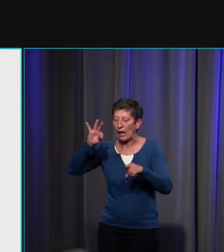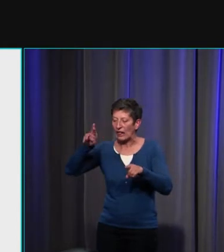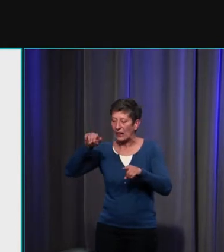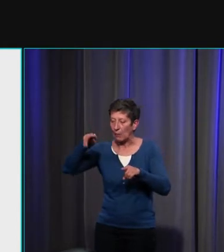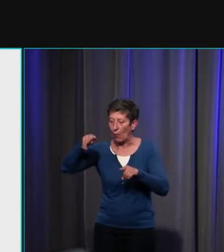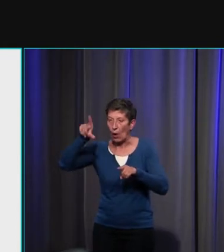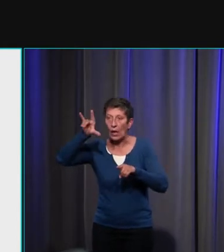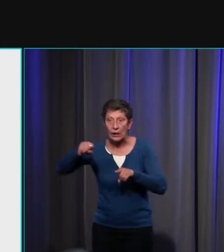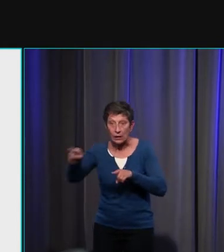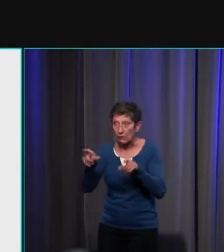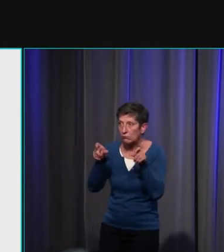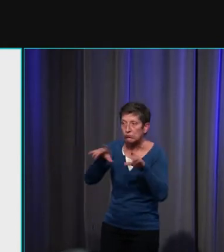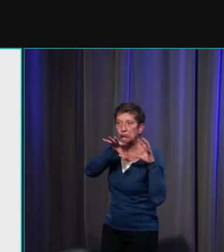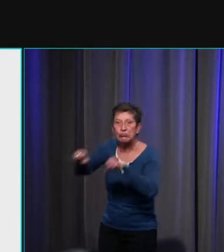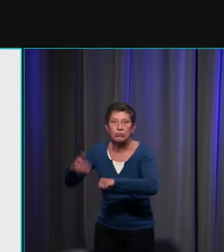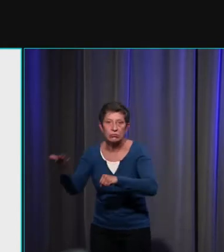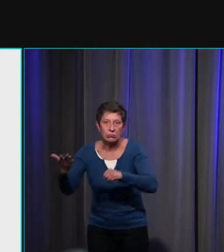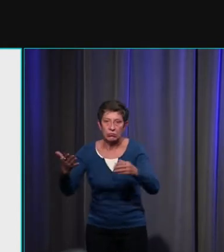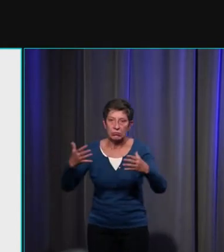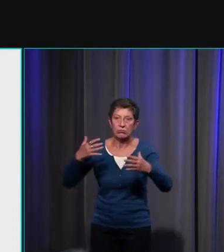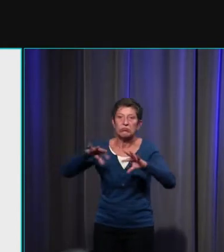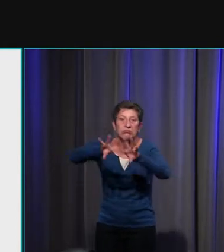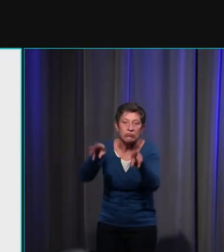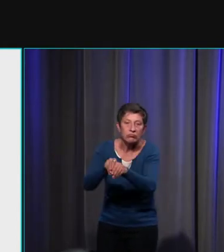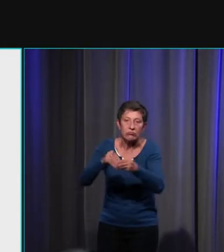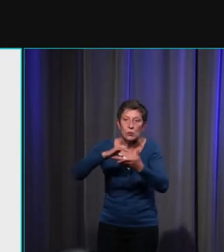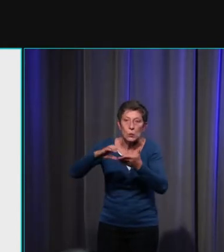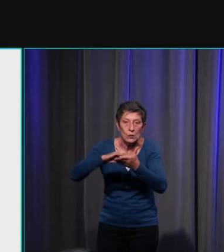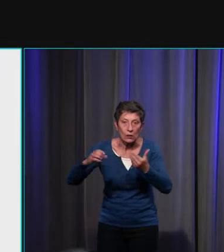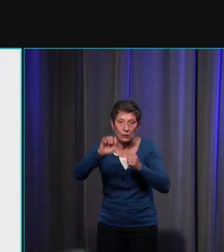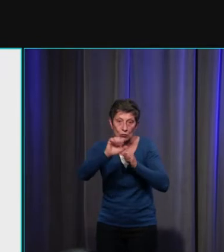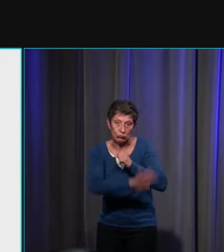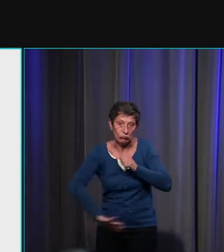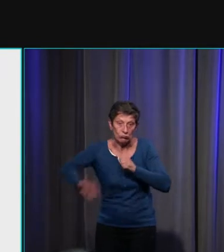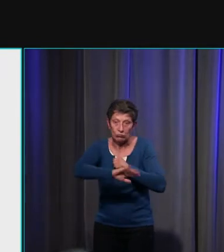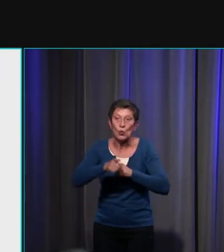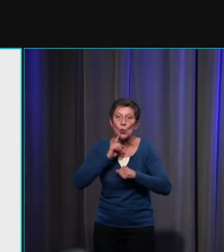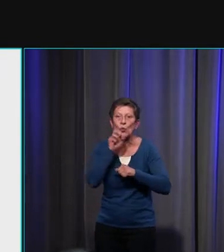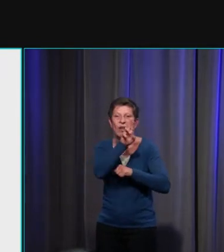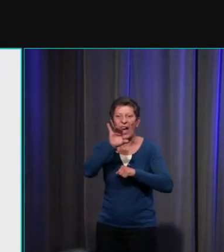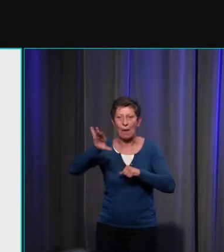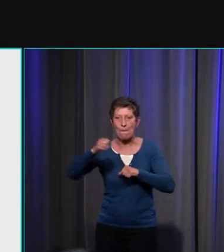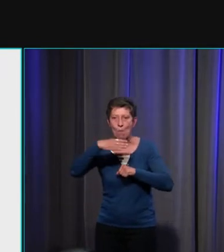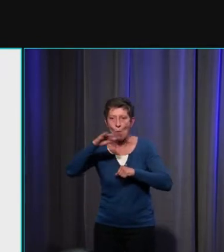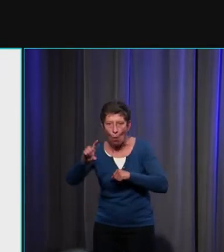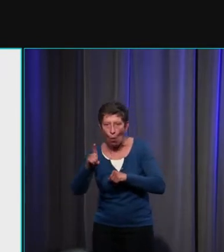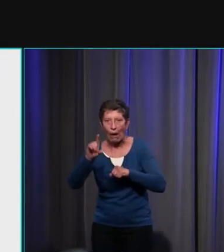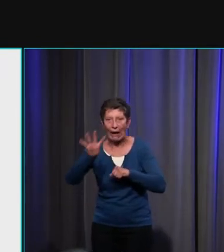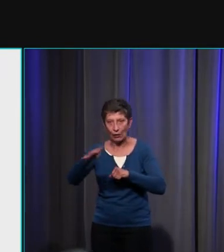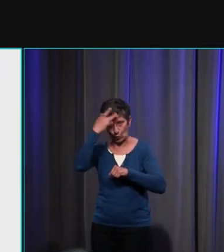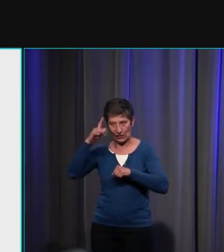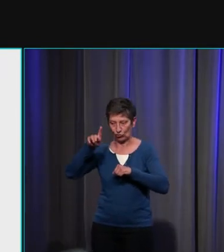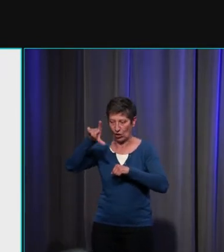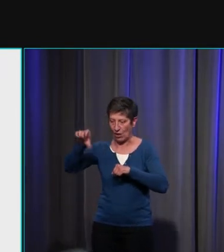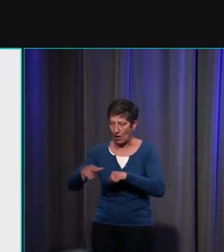dynastie toulousaine méridionale méridionale depuis raymond iv de saint gilles et puis l'essentiel bien sûr avec le saint sépulcre